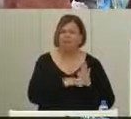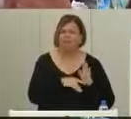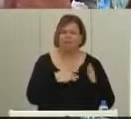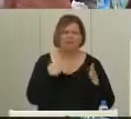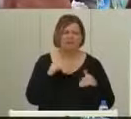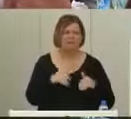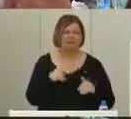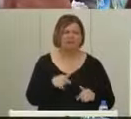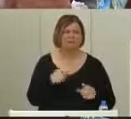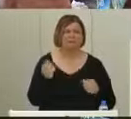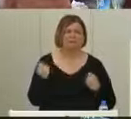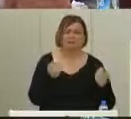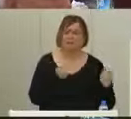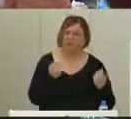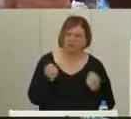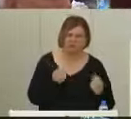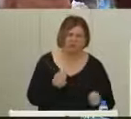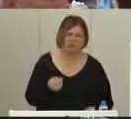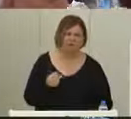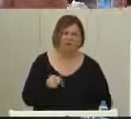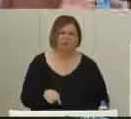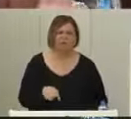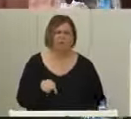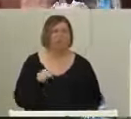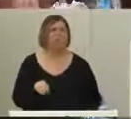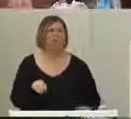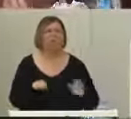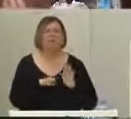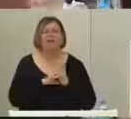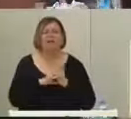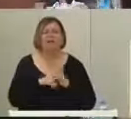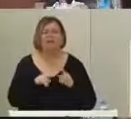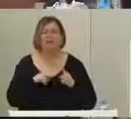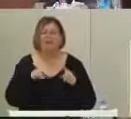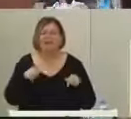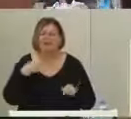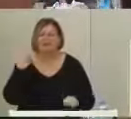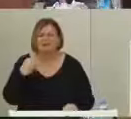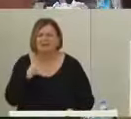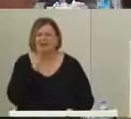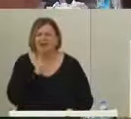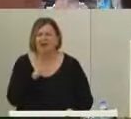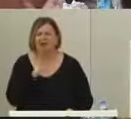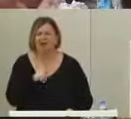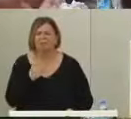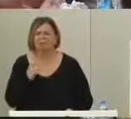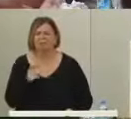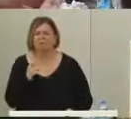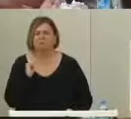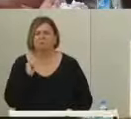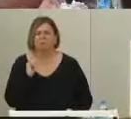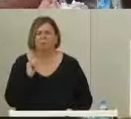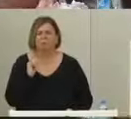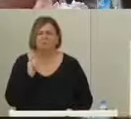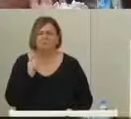değerlendireceğiz. Bunu da tartıştılar. Dolayısıyla bu maddede satış yolunda alınan kararda herhangi